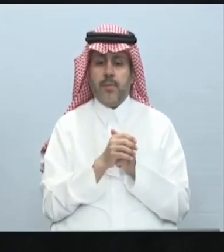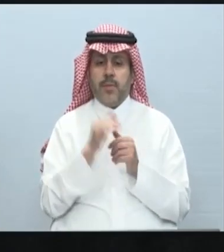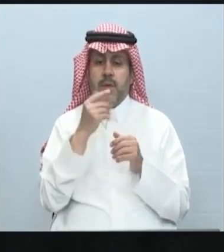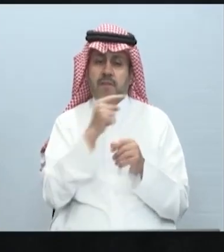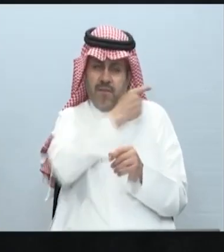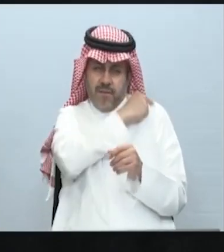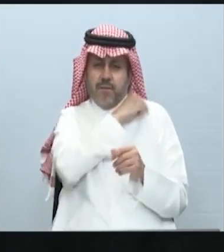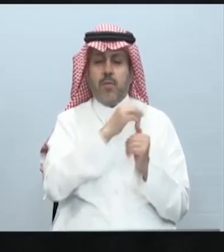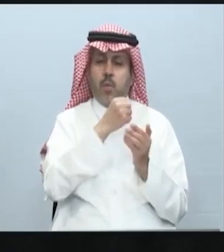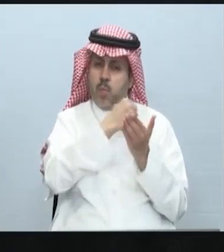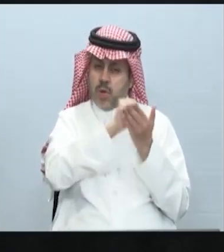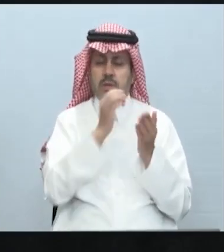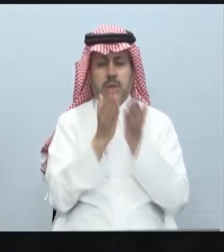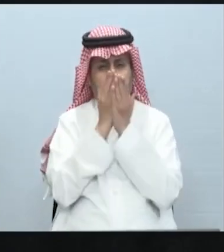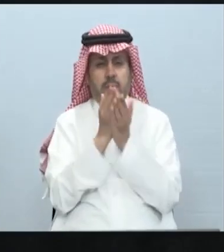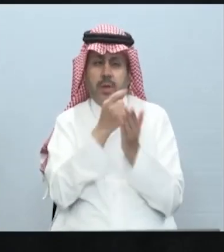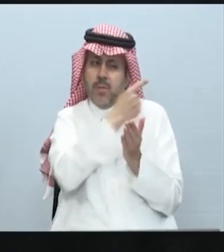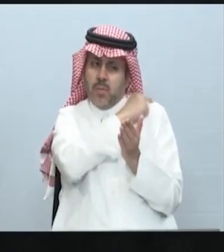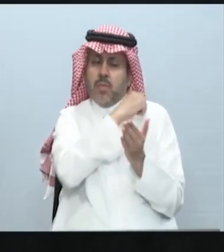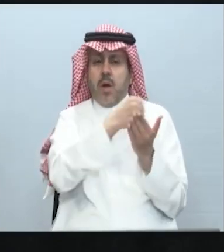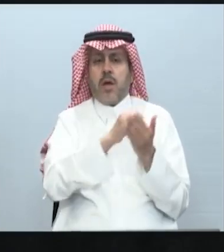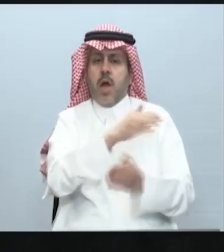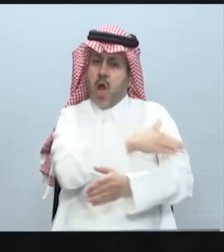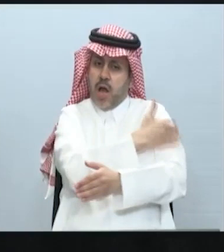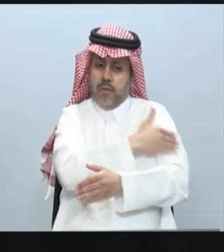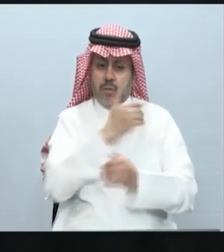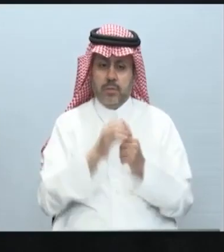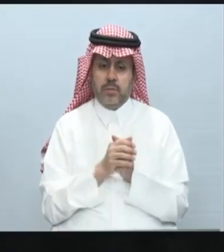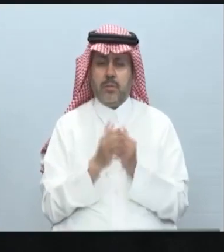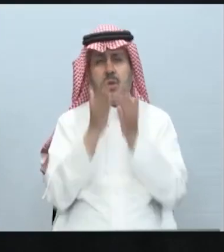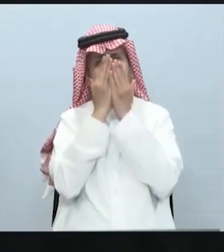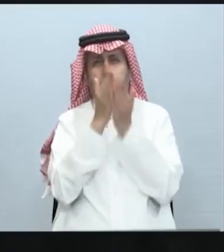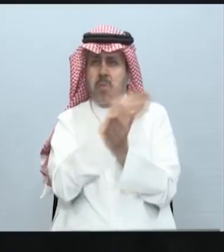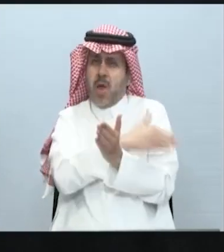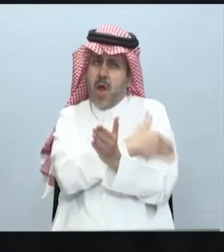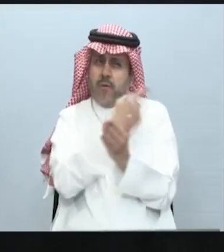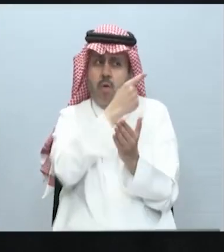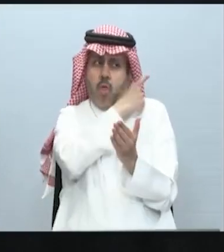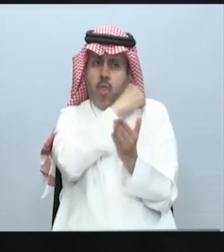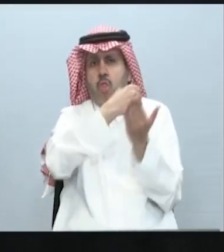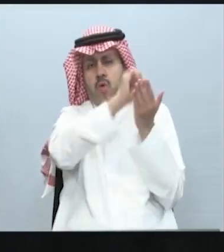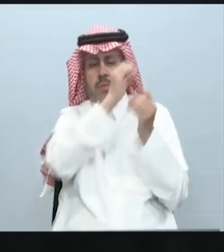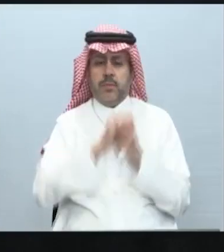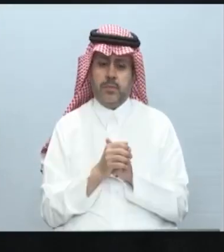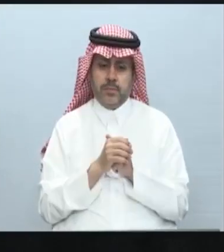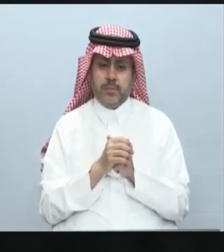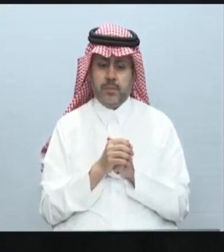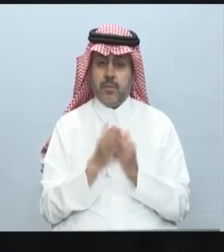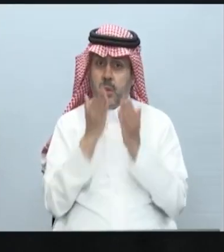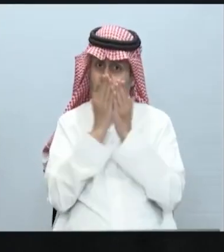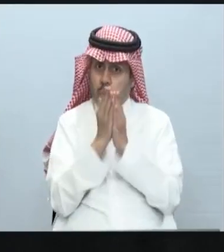مهما كان فانت تفعل هذا الامر فترفع يديك وتطلب العفو من الله وكثره الدعاء